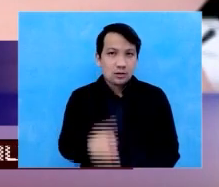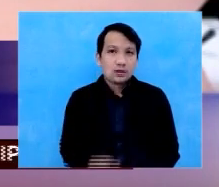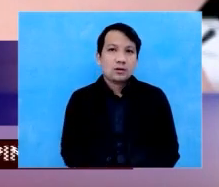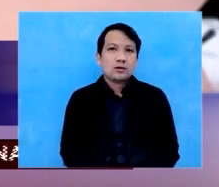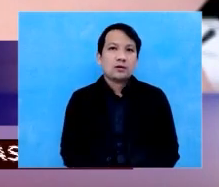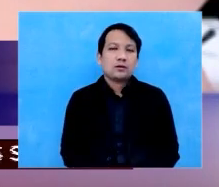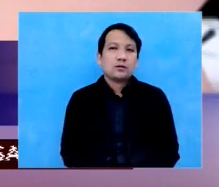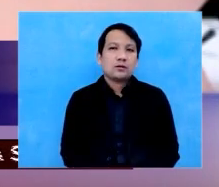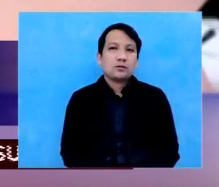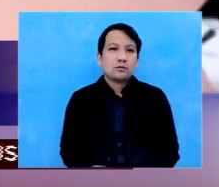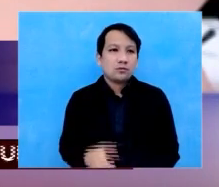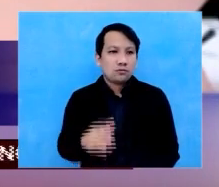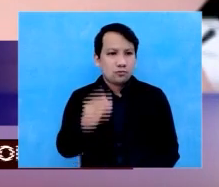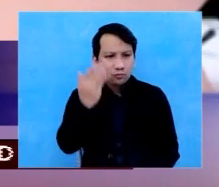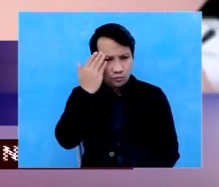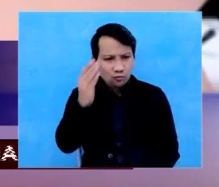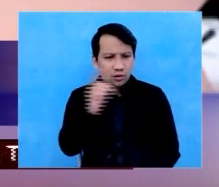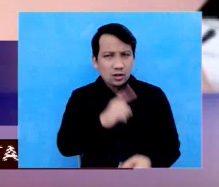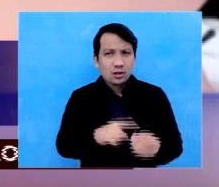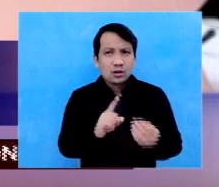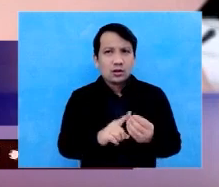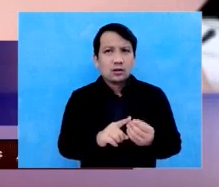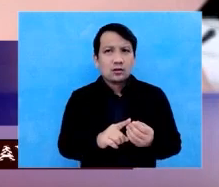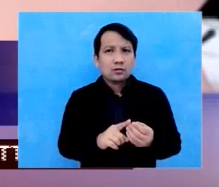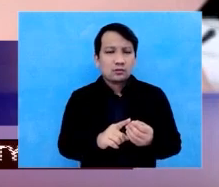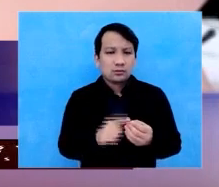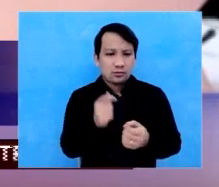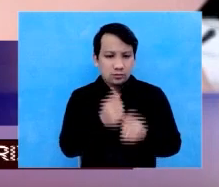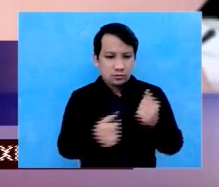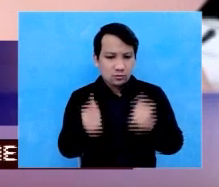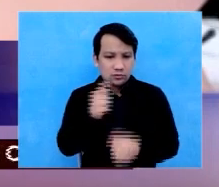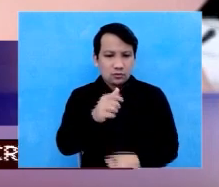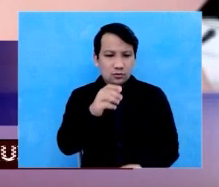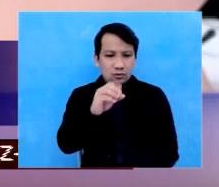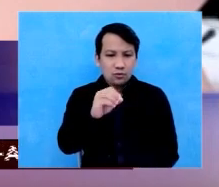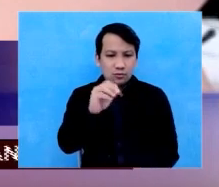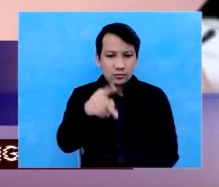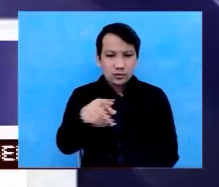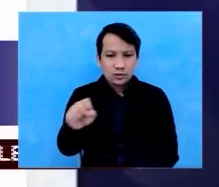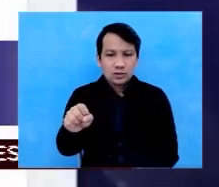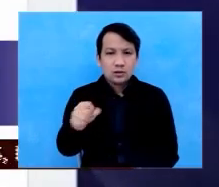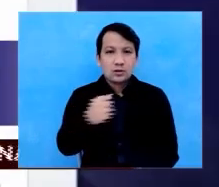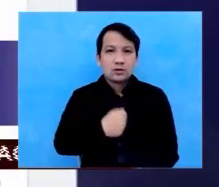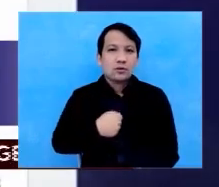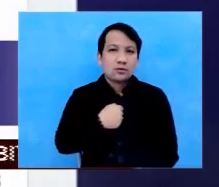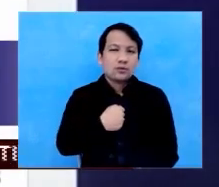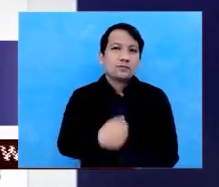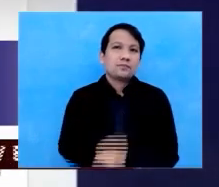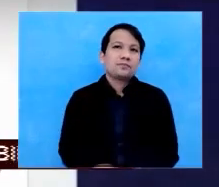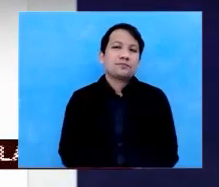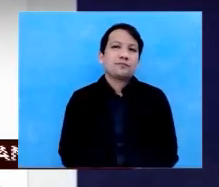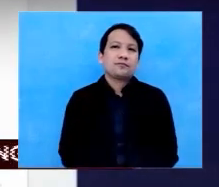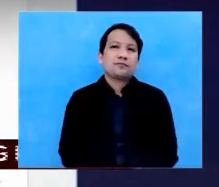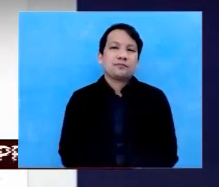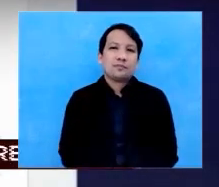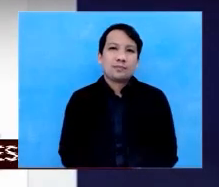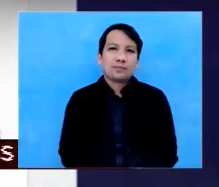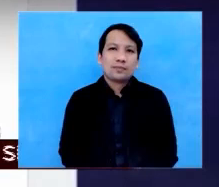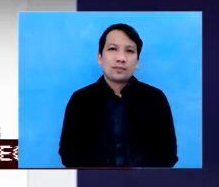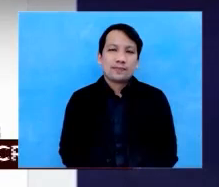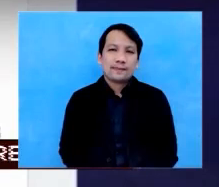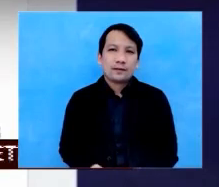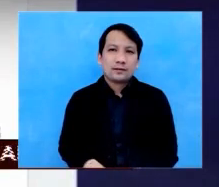Walang alam sa pagiging kalihim ng OPS. Abay, sorry na lang. Sa isang